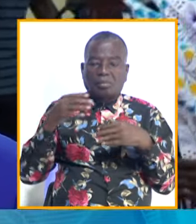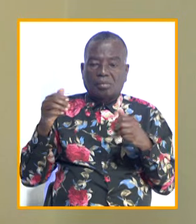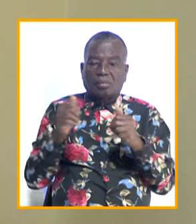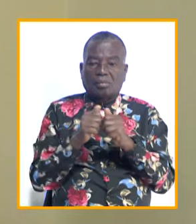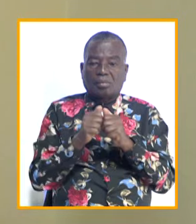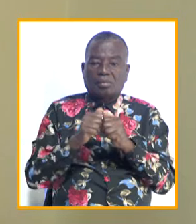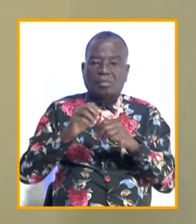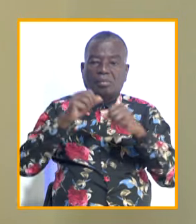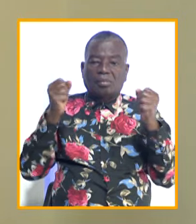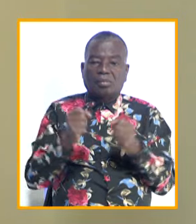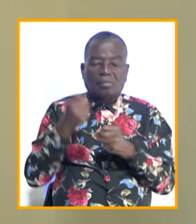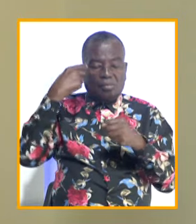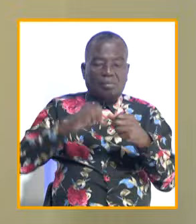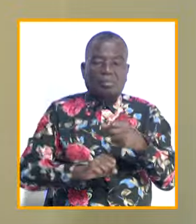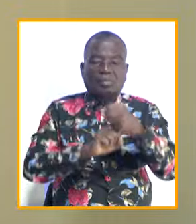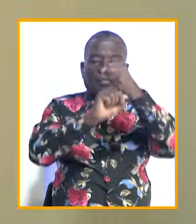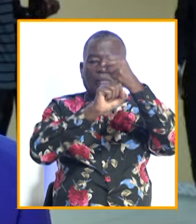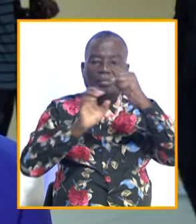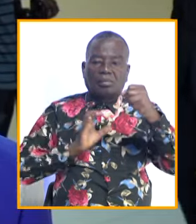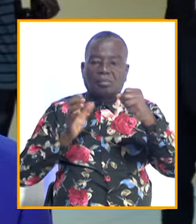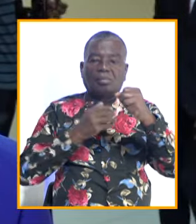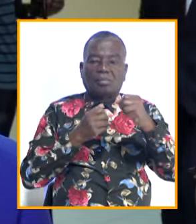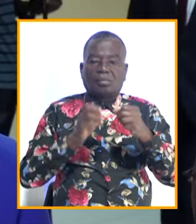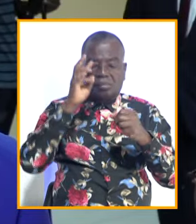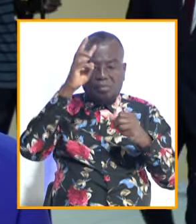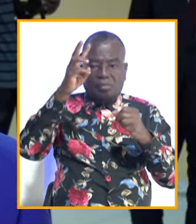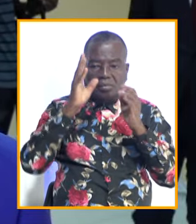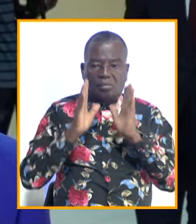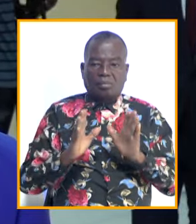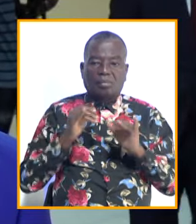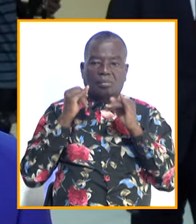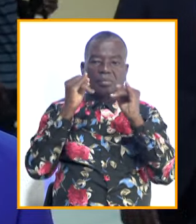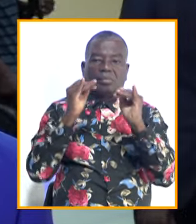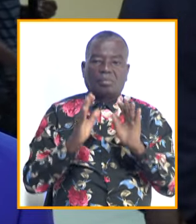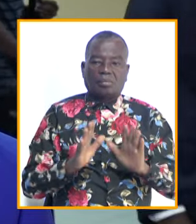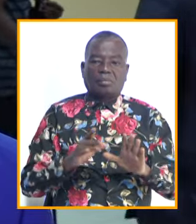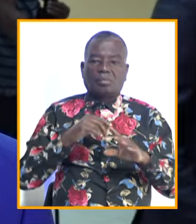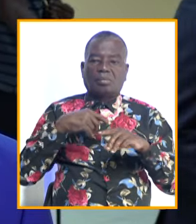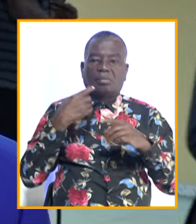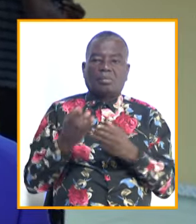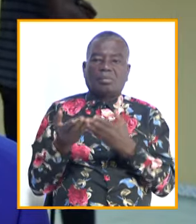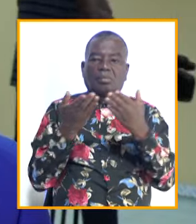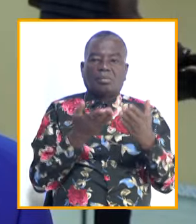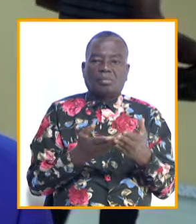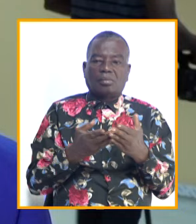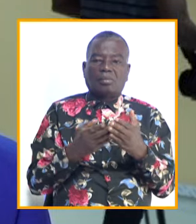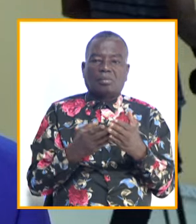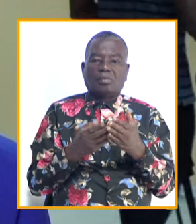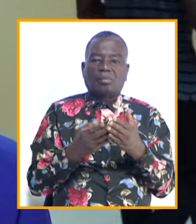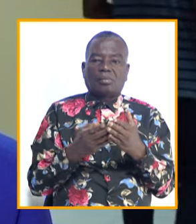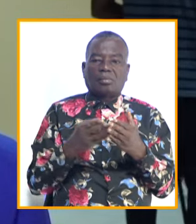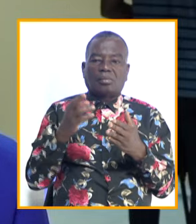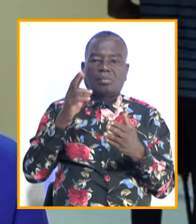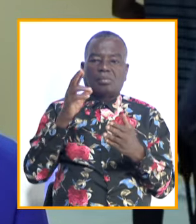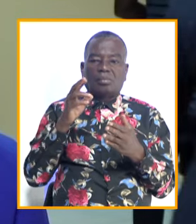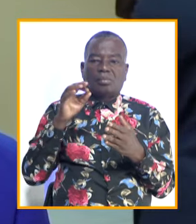Innova pour soutenir nos inventeurs ivoiriens qui portent en eux des fruits de la créativité,